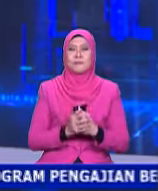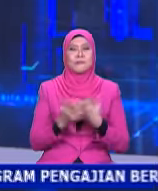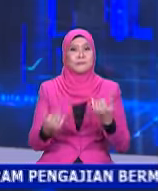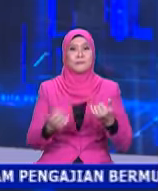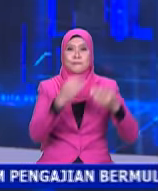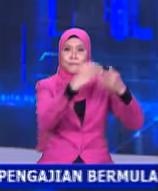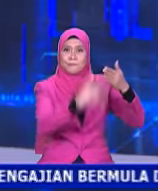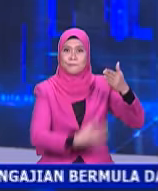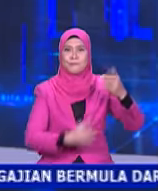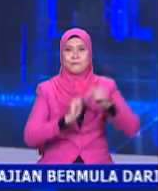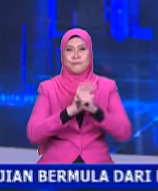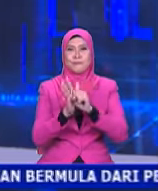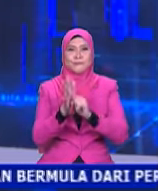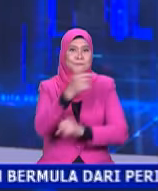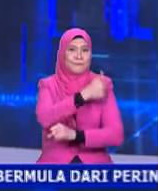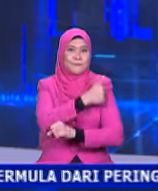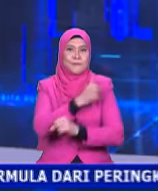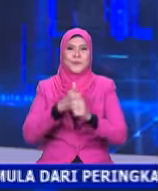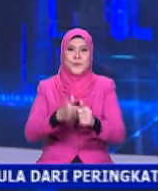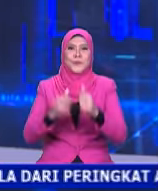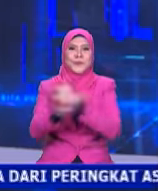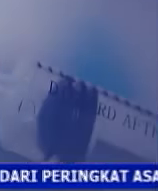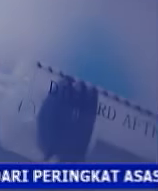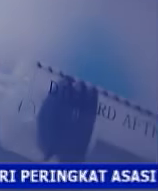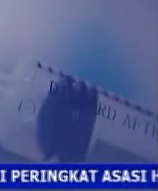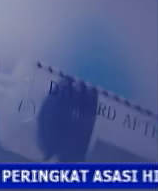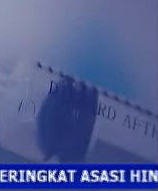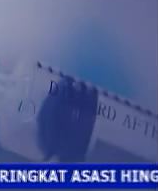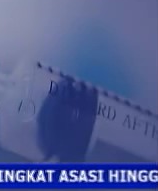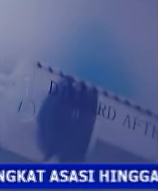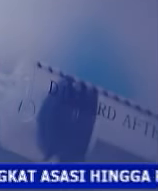vaksinasi COVID-19 mengikut negeri.